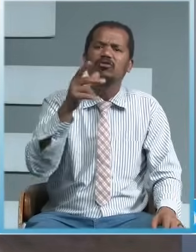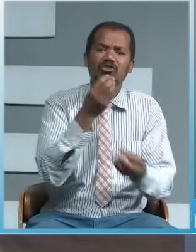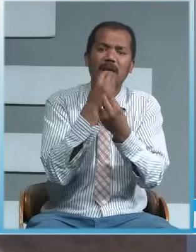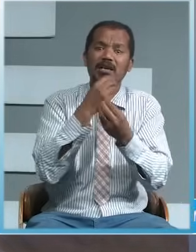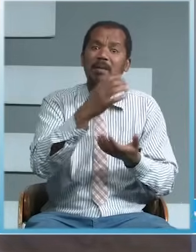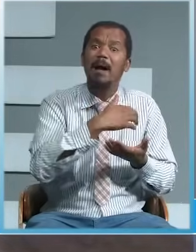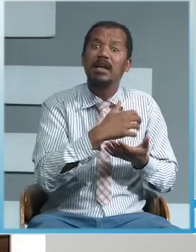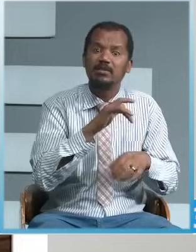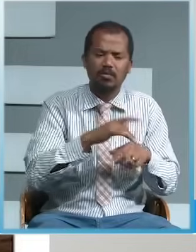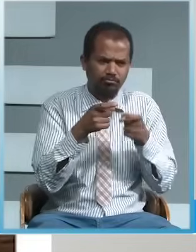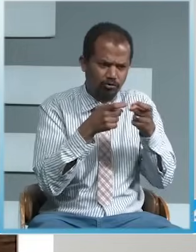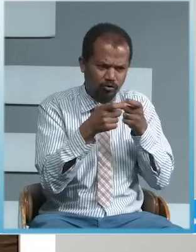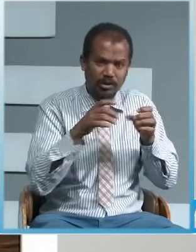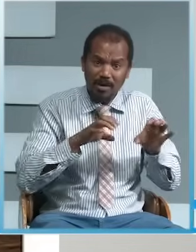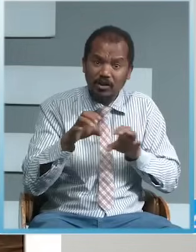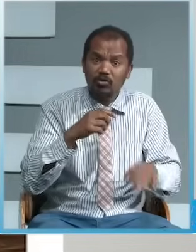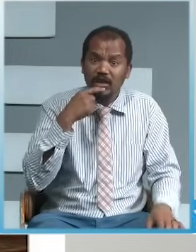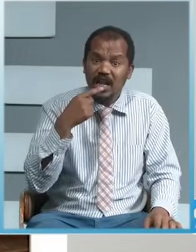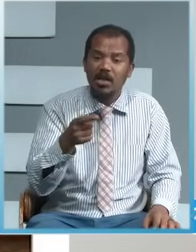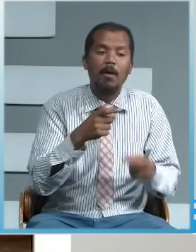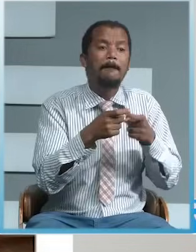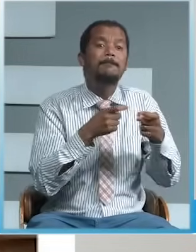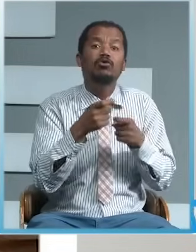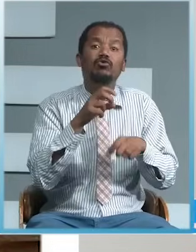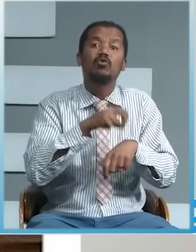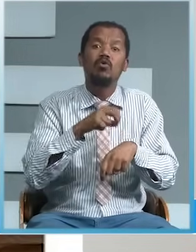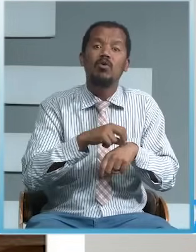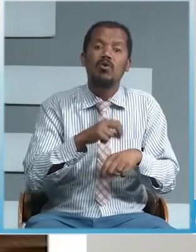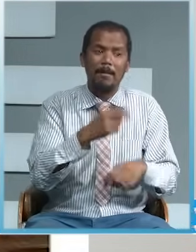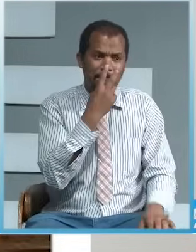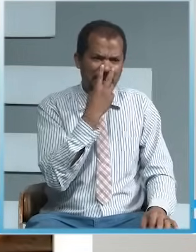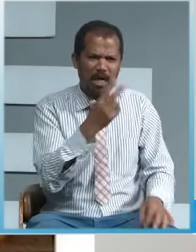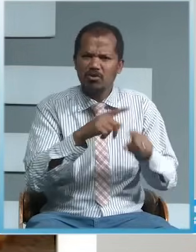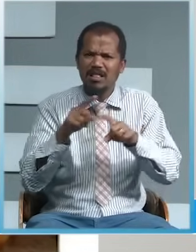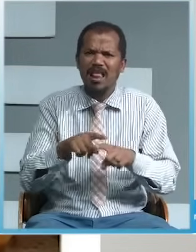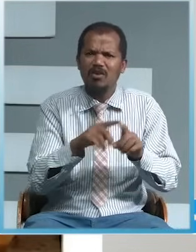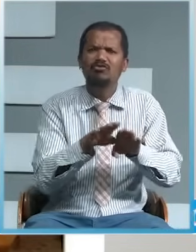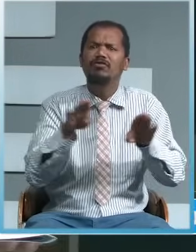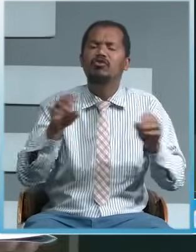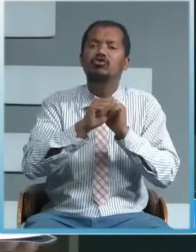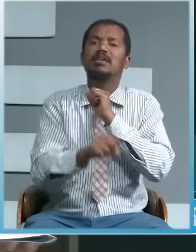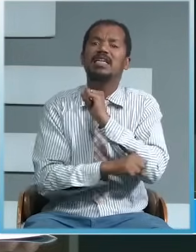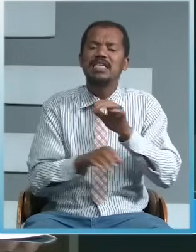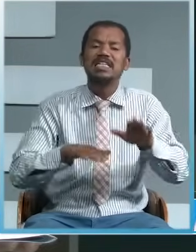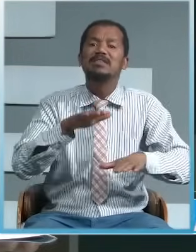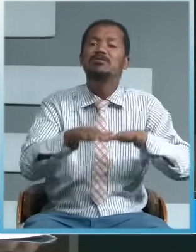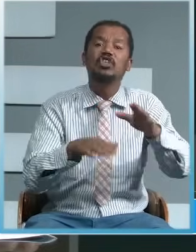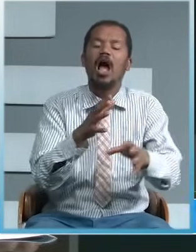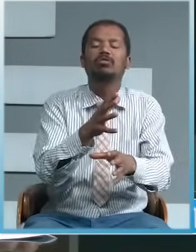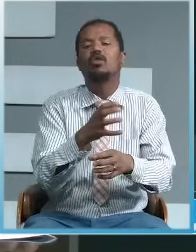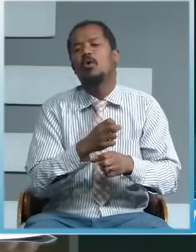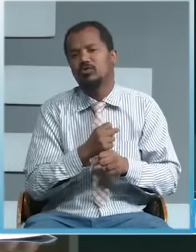بأسرات وست يمقب عمرات وشلاي كوتتر مادرقون قلصو بكوتتر وقت بتايو يتليا يو كفتت وش مسارات تلرقور